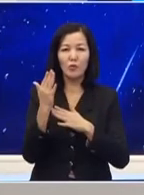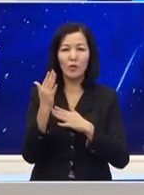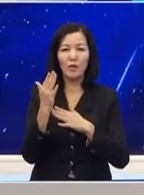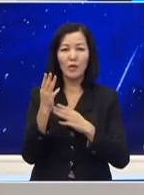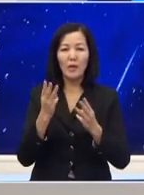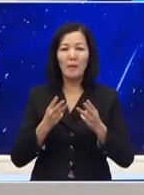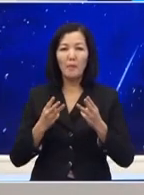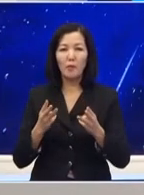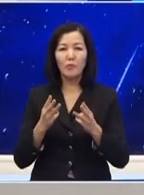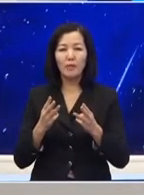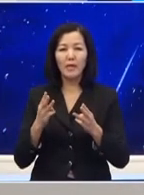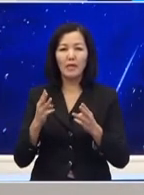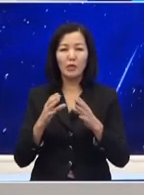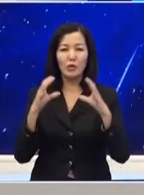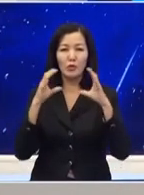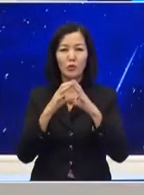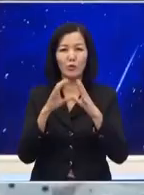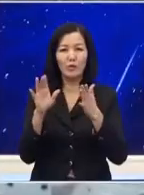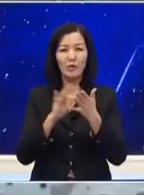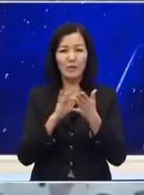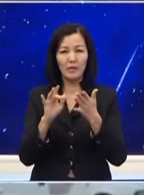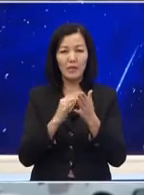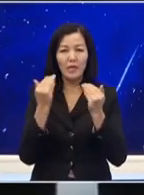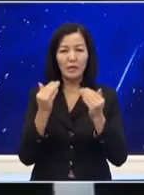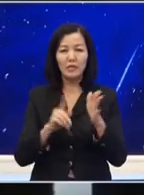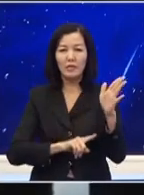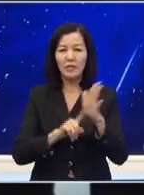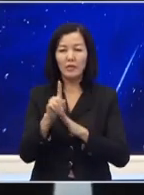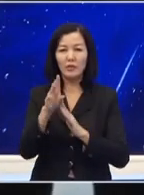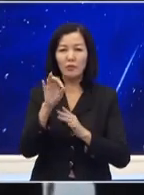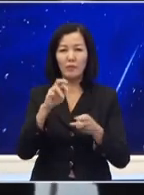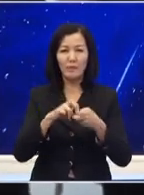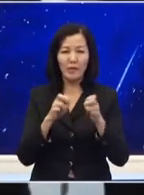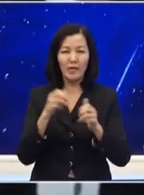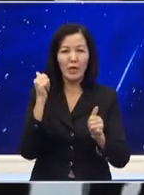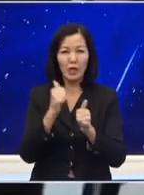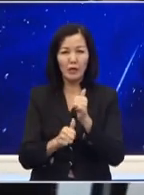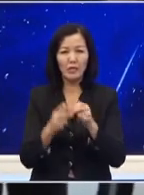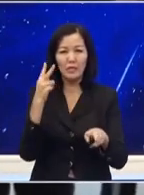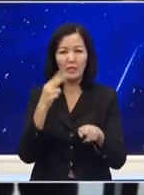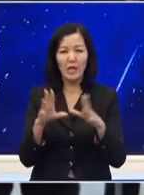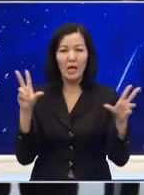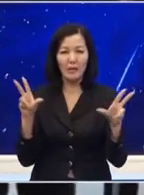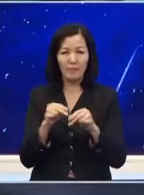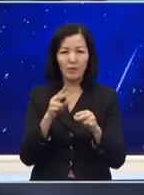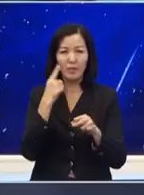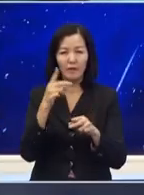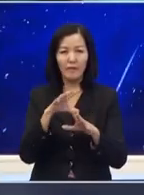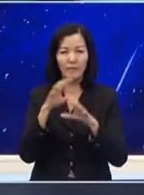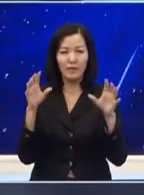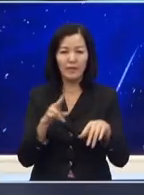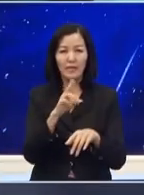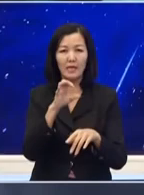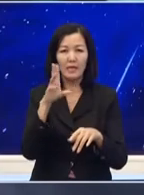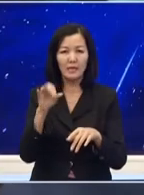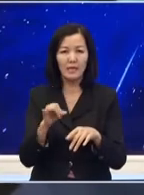блок питания счетчика. Общение с монополистами началось еще в мае и каждый раз заканчивалось обещаниями, говорит